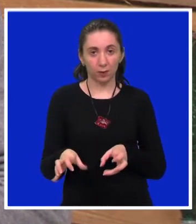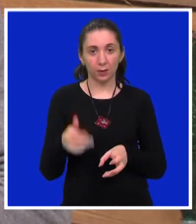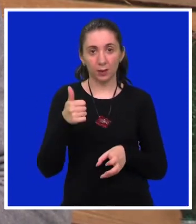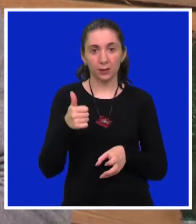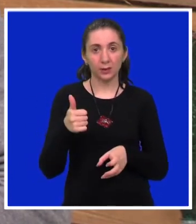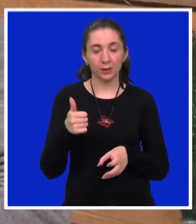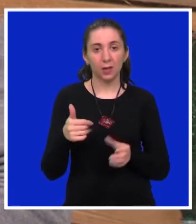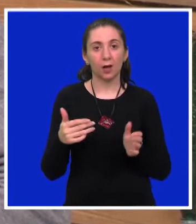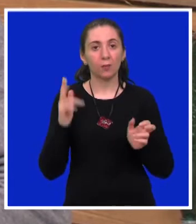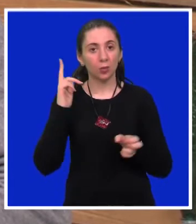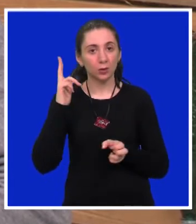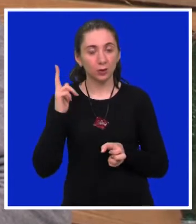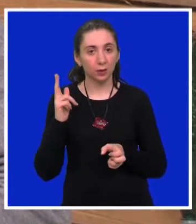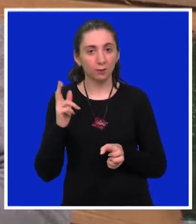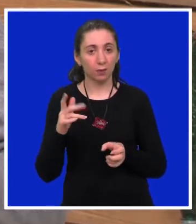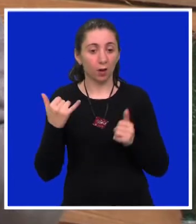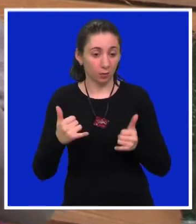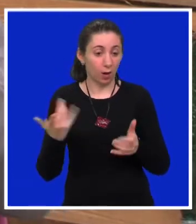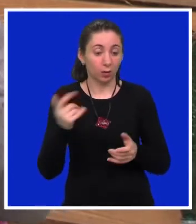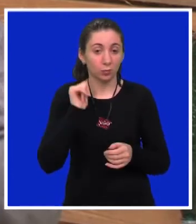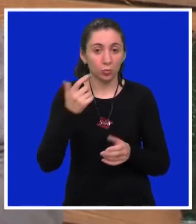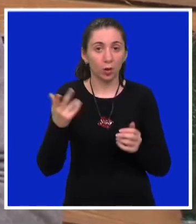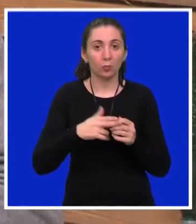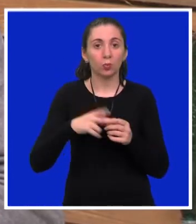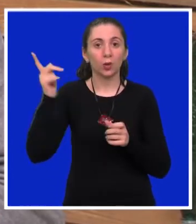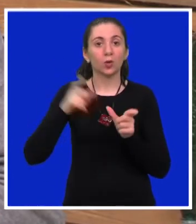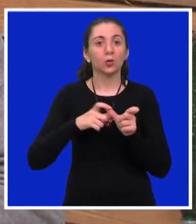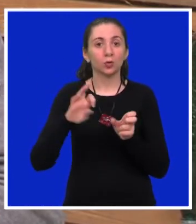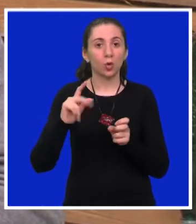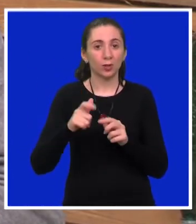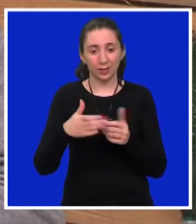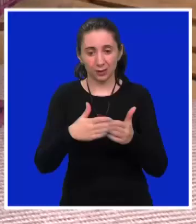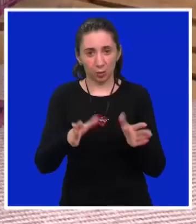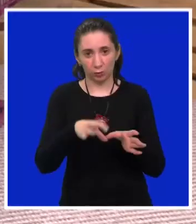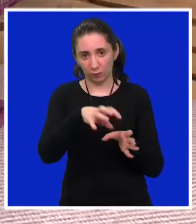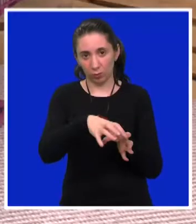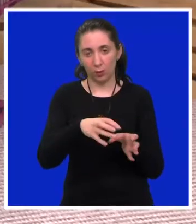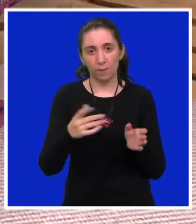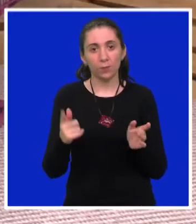sebi zahtjeva, pogotovo danas, sutra kad bude sortirnica, zahtjeva